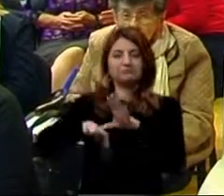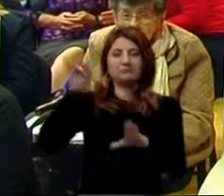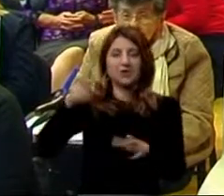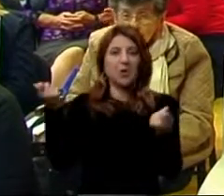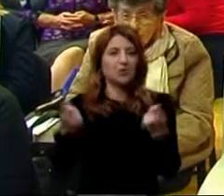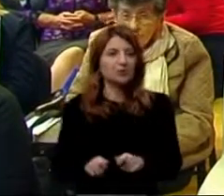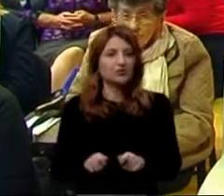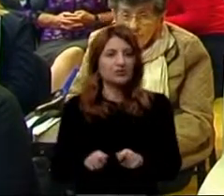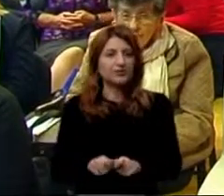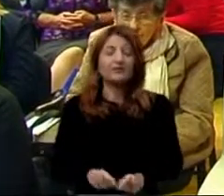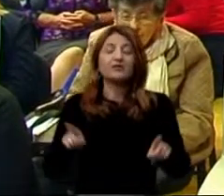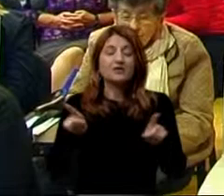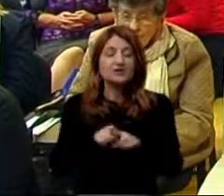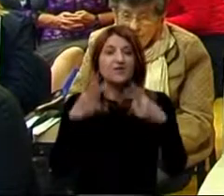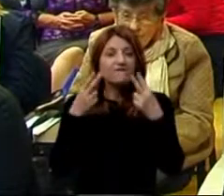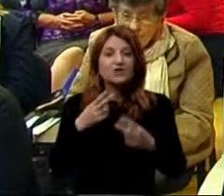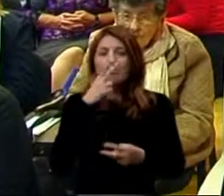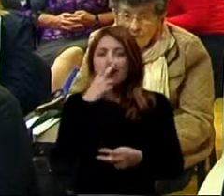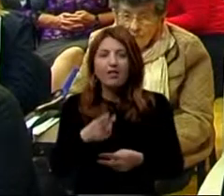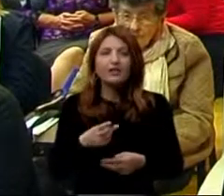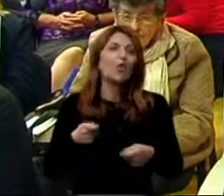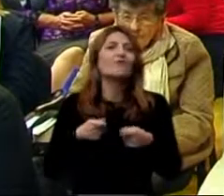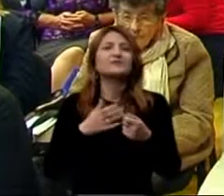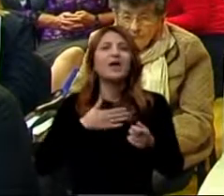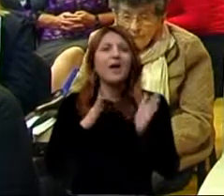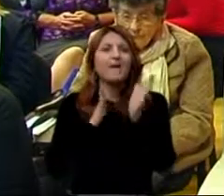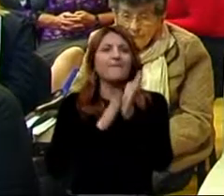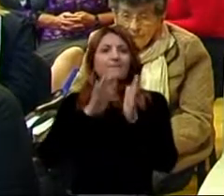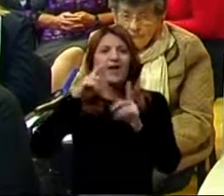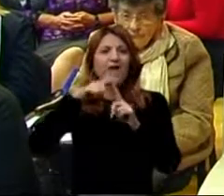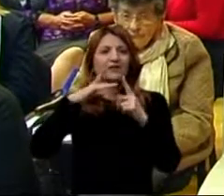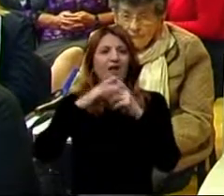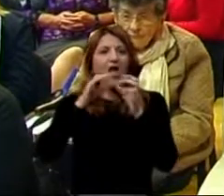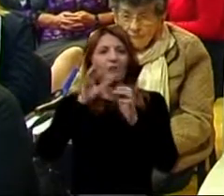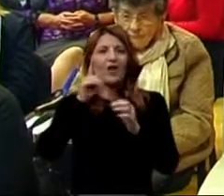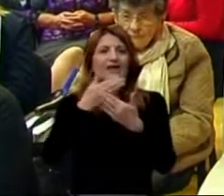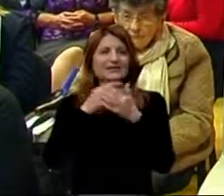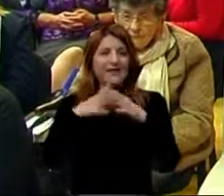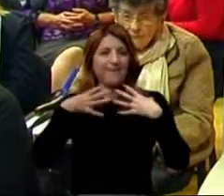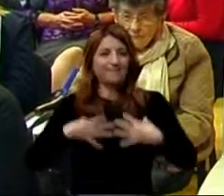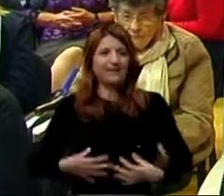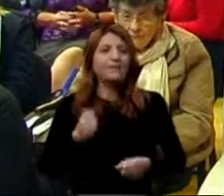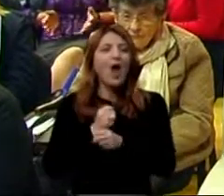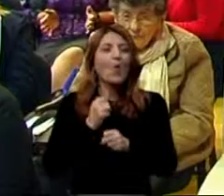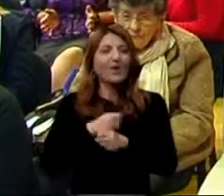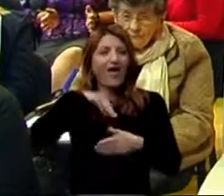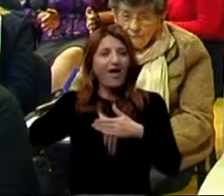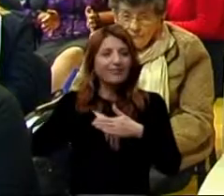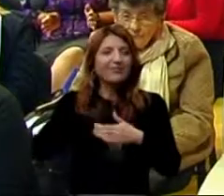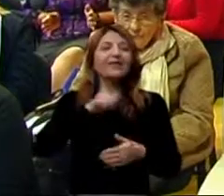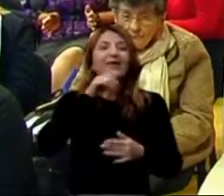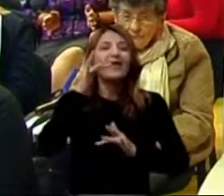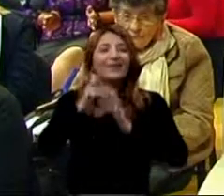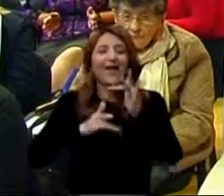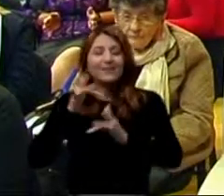moramo obratiti isto tako pozornost i na naš metabolizam i na našu genetiku koja također ima